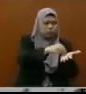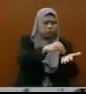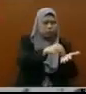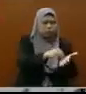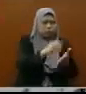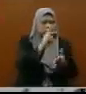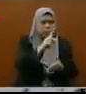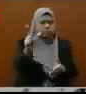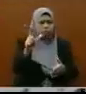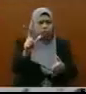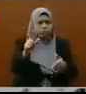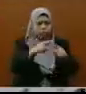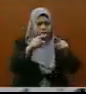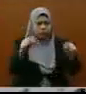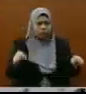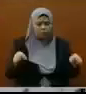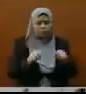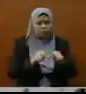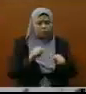tengah segitiga